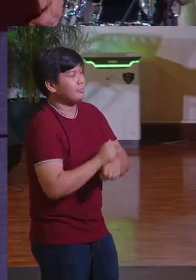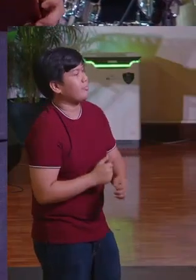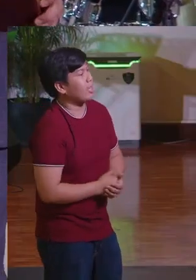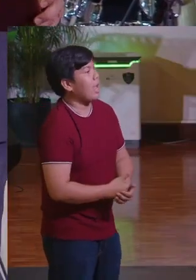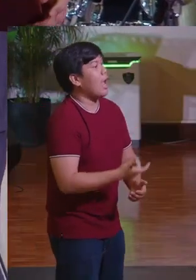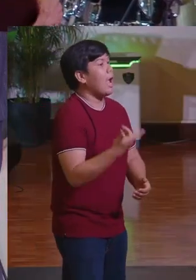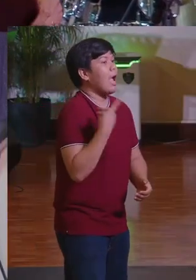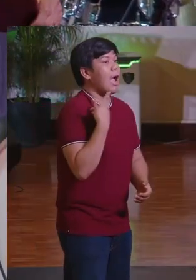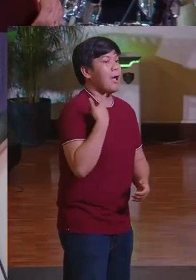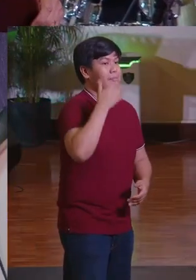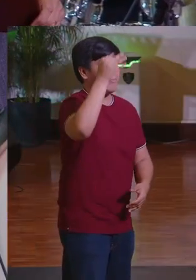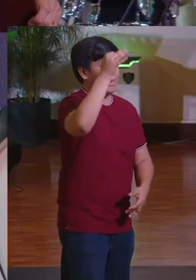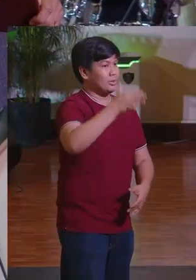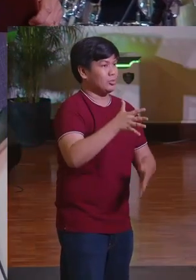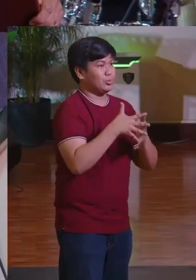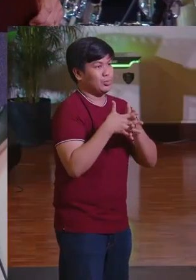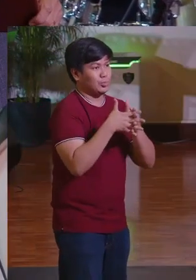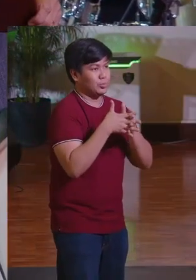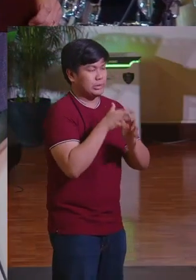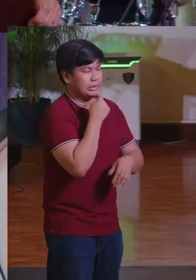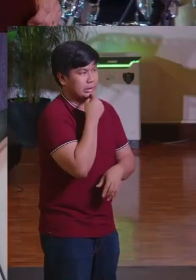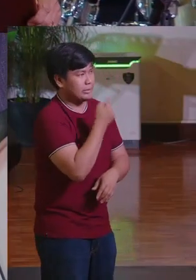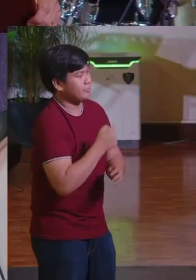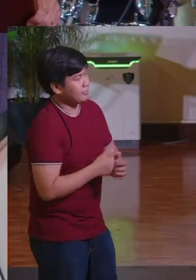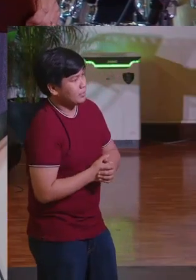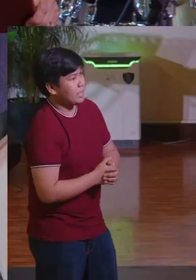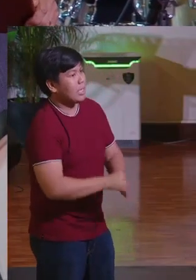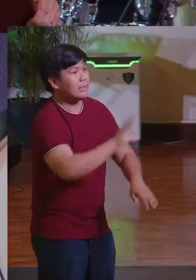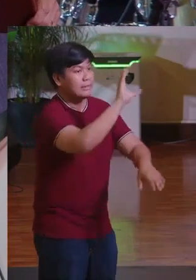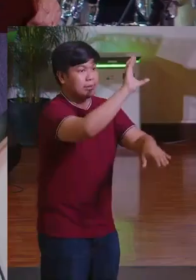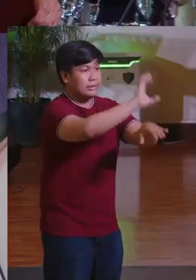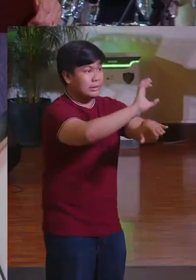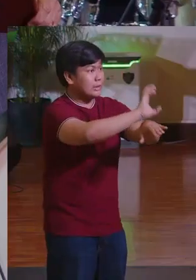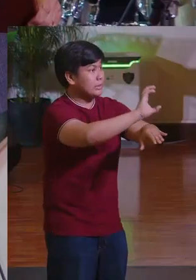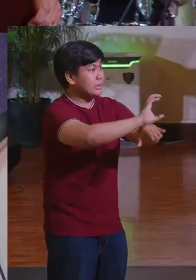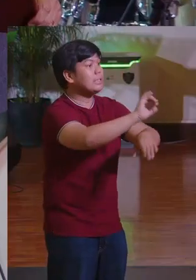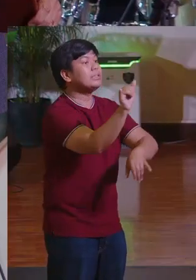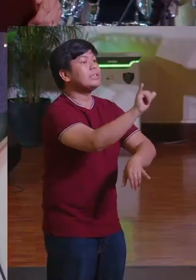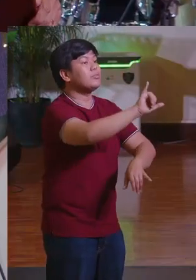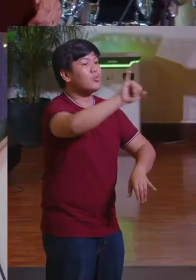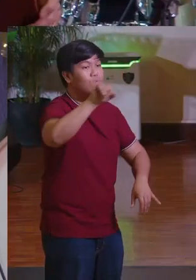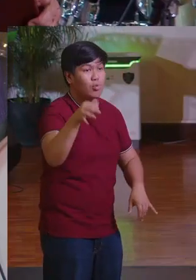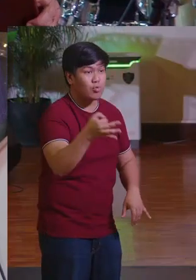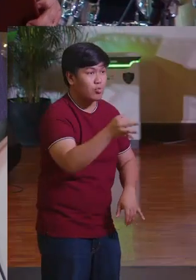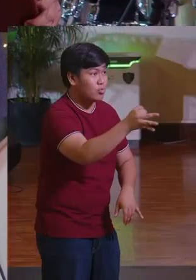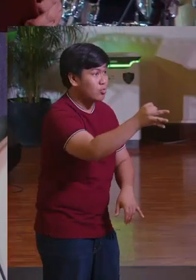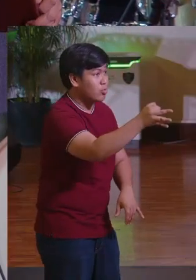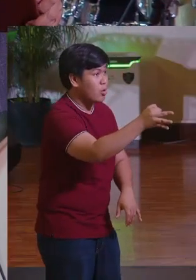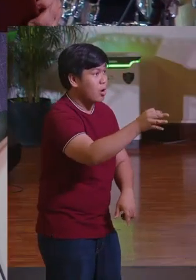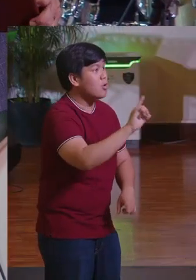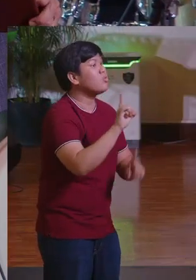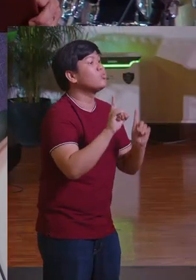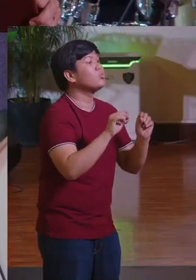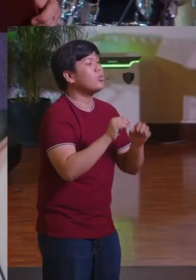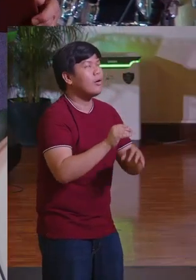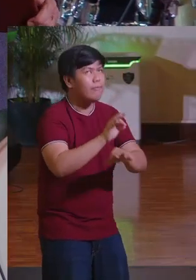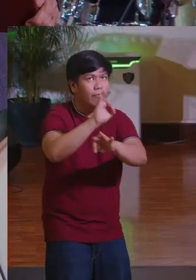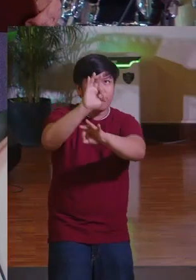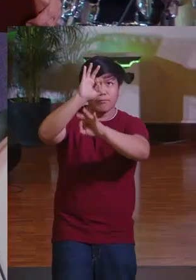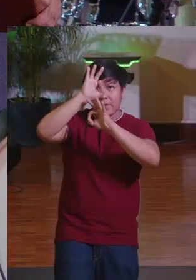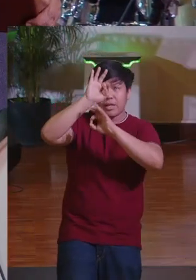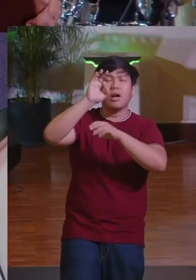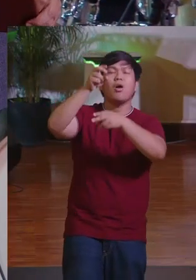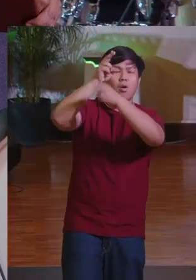pong reformed pastor. Sabi niya, the church like Jonah is called to fear the Lord.